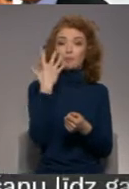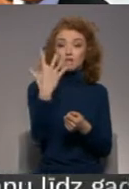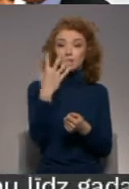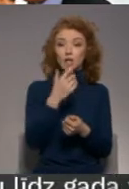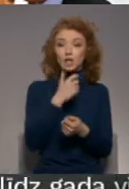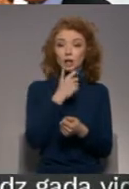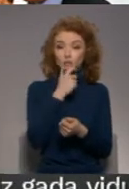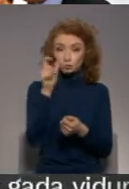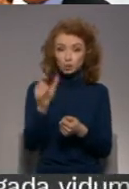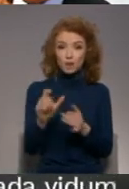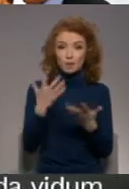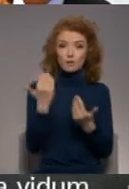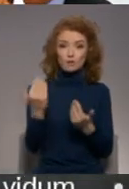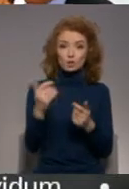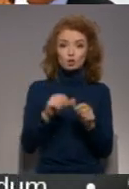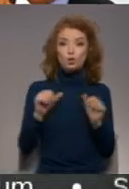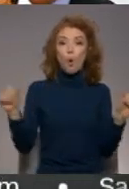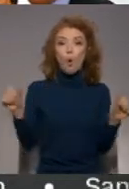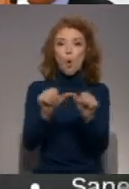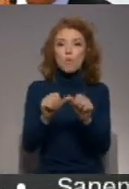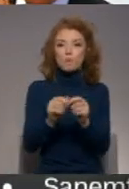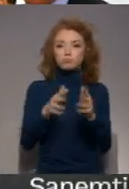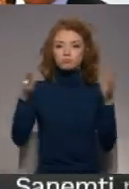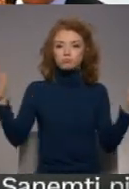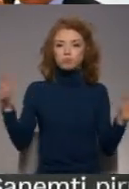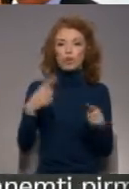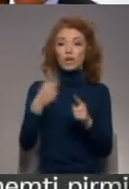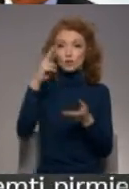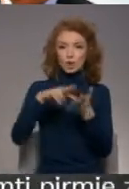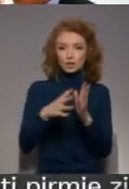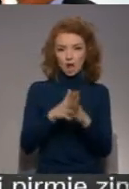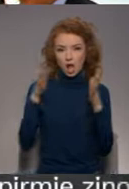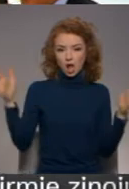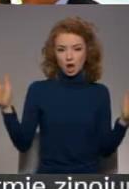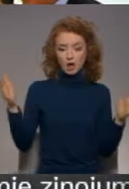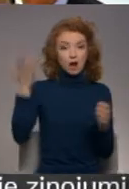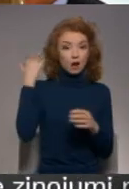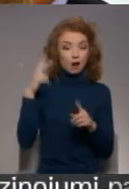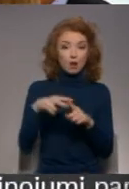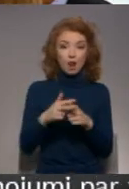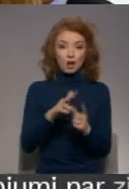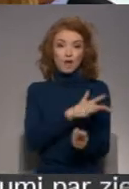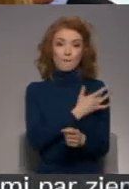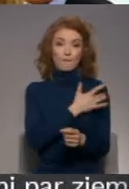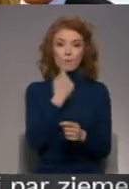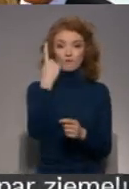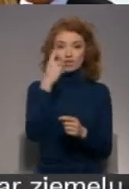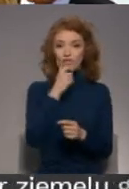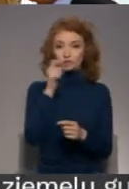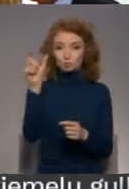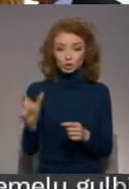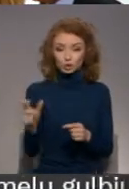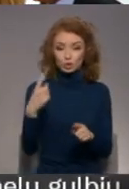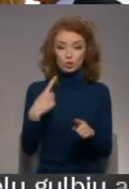dispečeri, bet viņu apkalpe zona ir paplašinājušies divreiz lielāka. Jāgrāk Jelgavu apkalpoja vienu dispečeru un